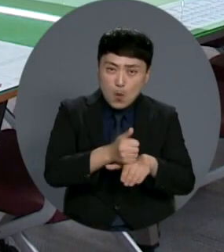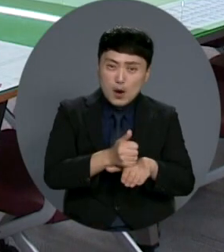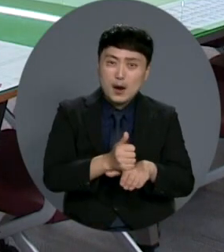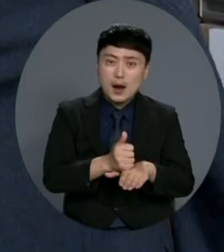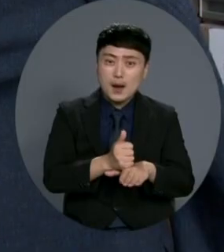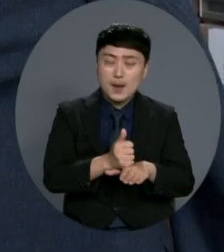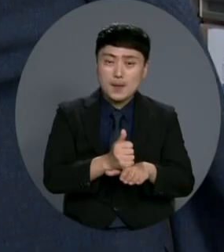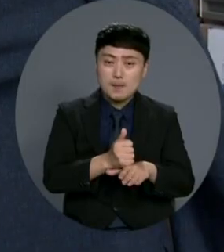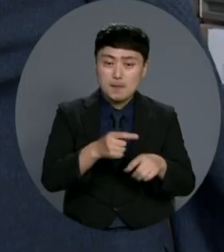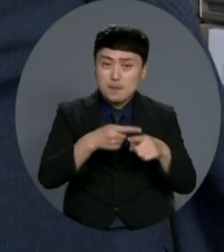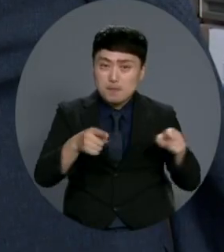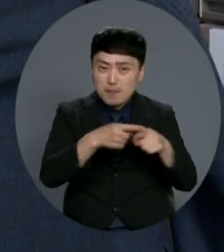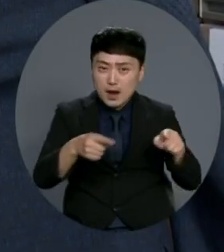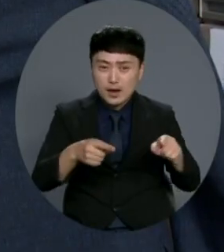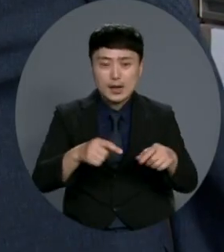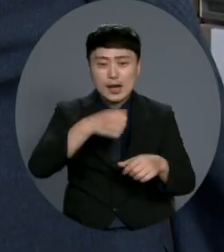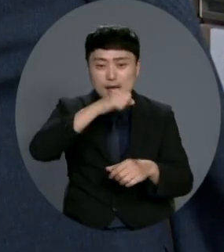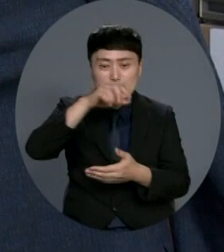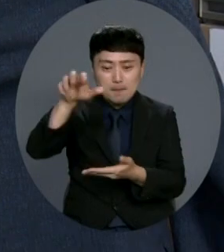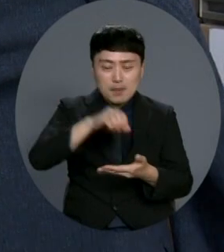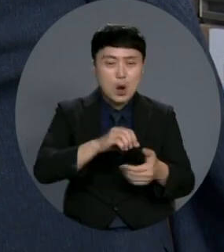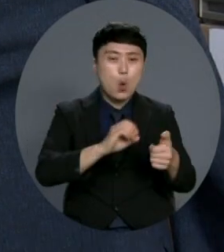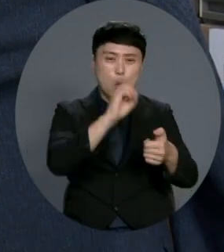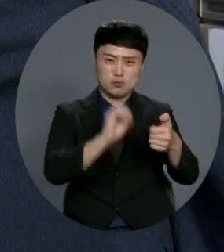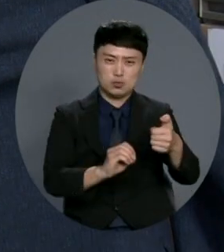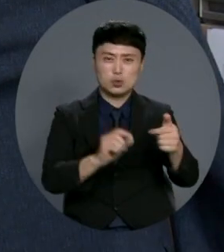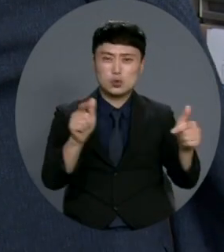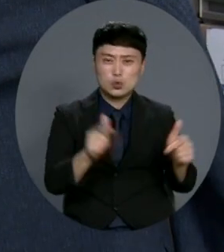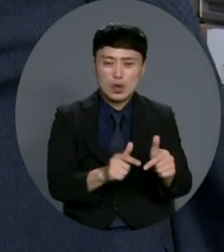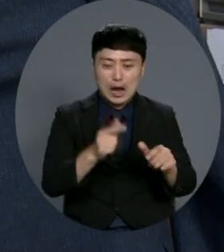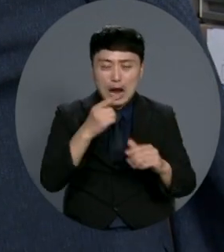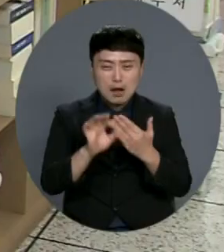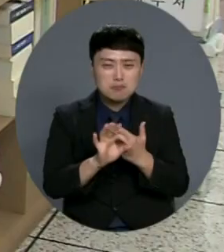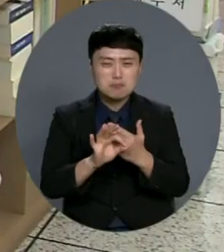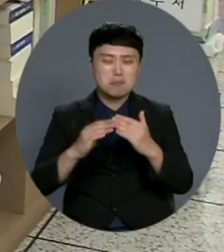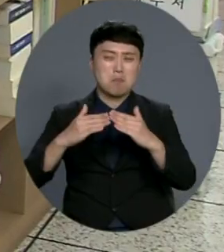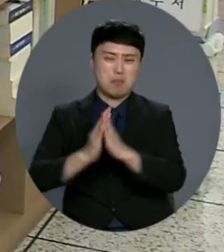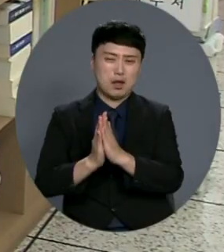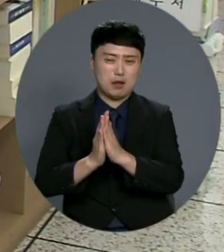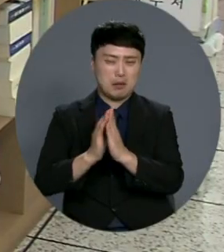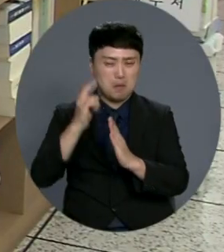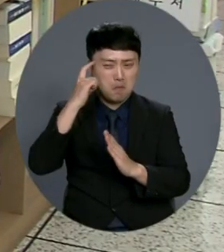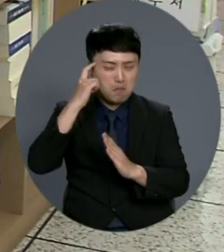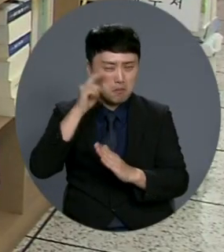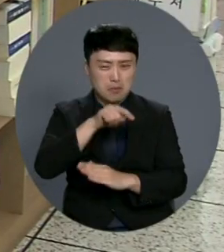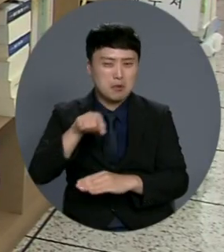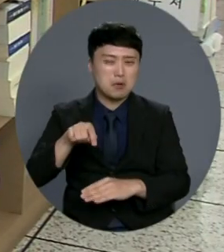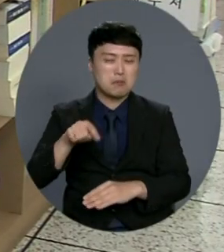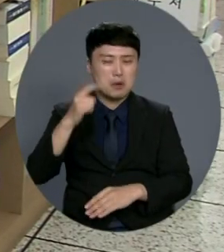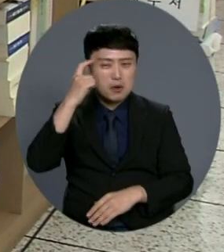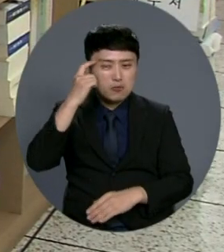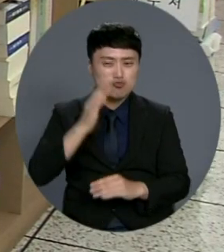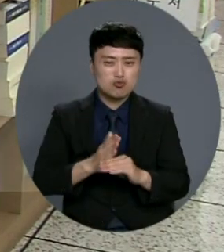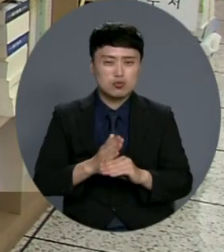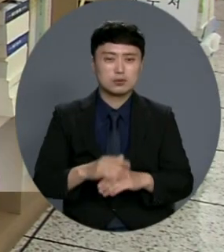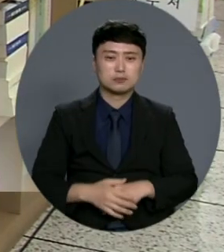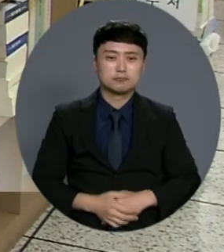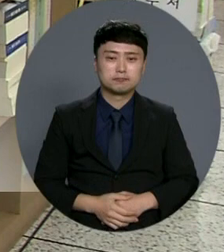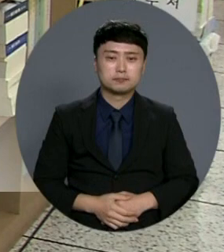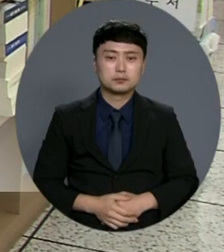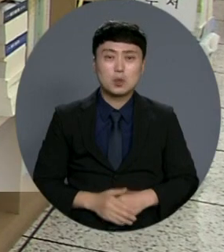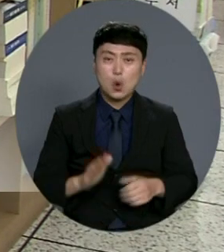50%까지 줄이는가 하면 아예 사업을 없애는 것도 검토하고 있습니다 지방 보조금 총액을